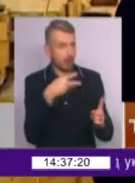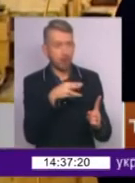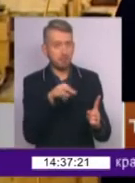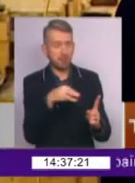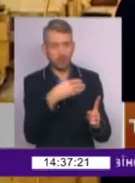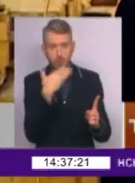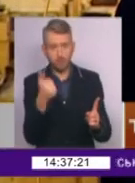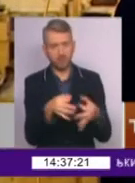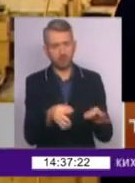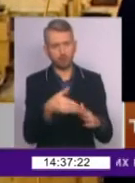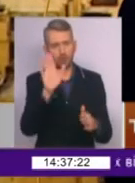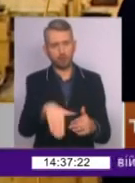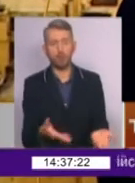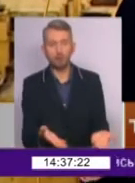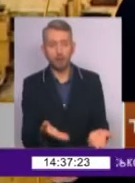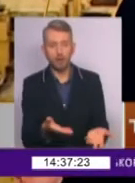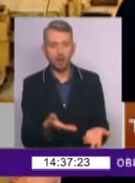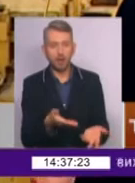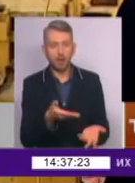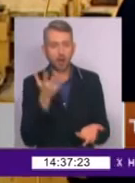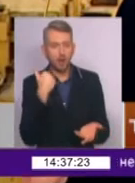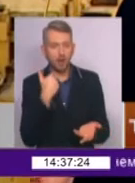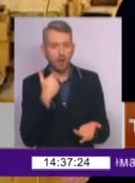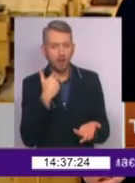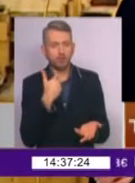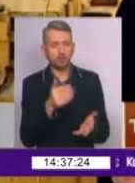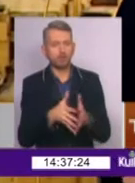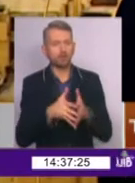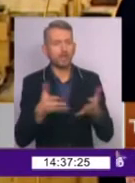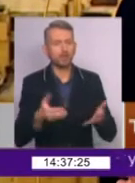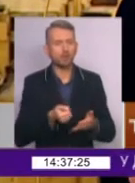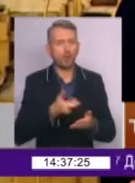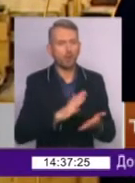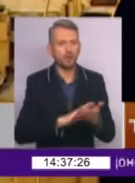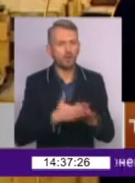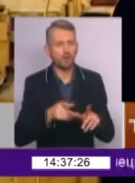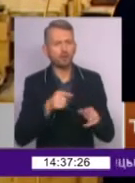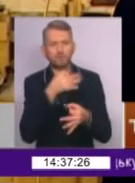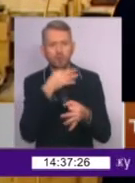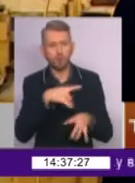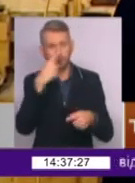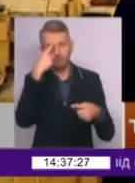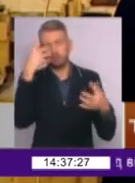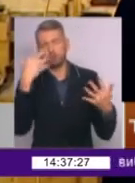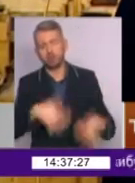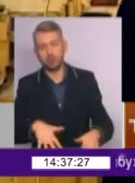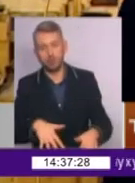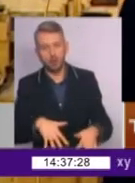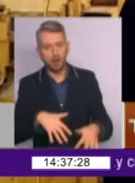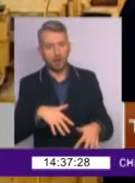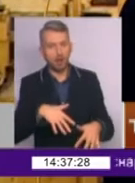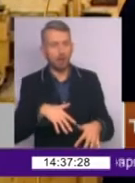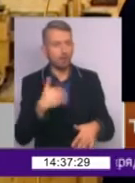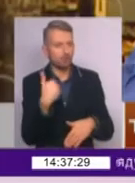немає, відпустили додому. І тому при ширшому колі станів, навіть їх проводять, будь-яке порушення свідомості вже показ. У